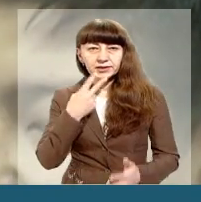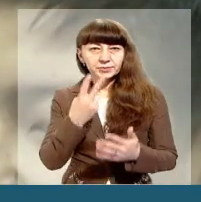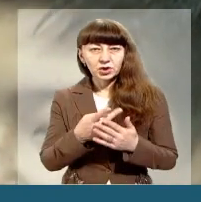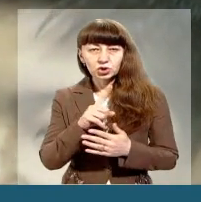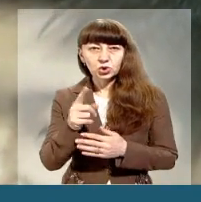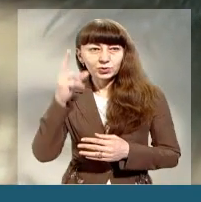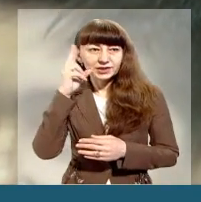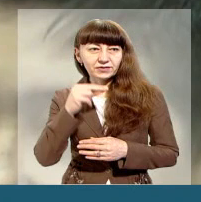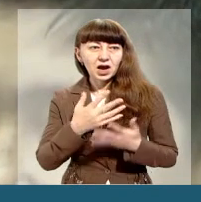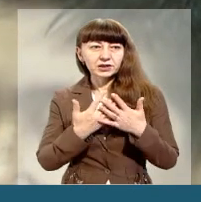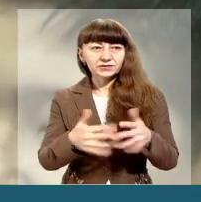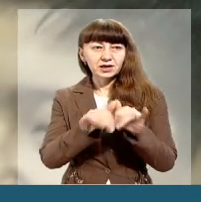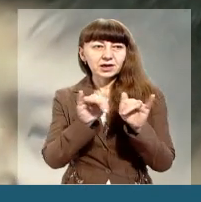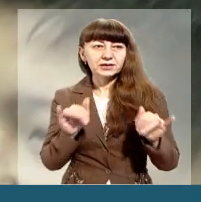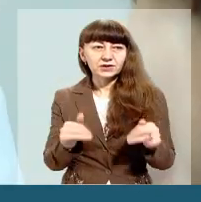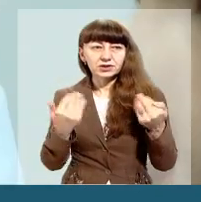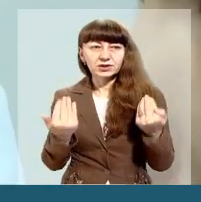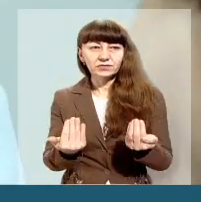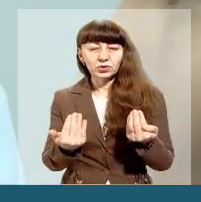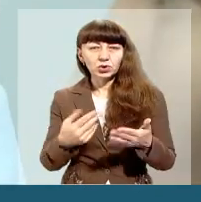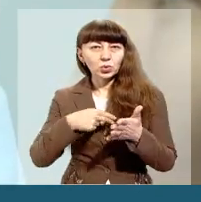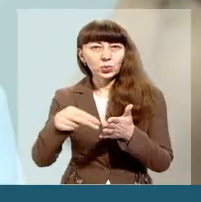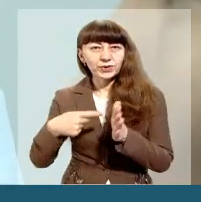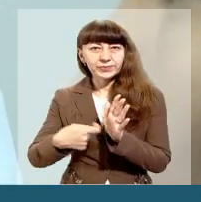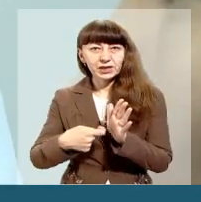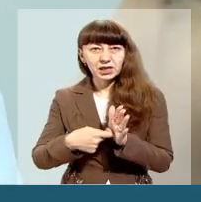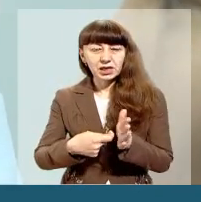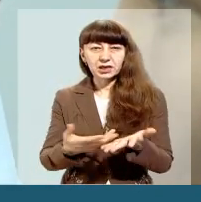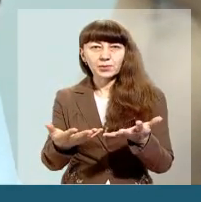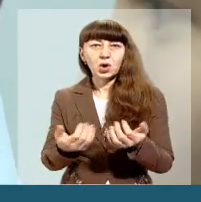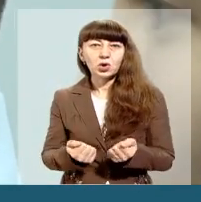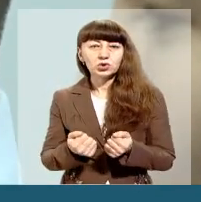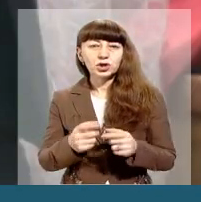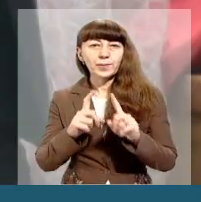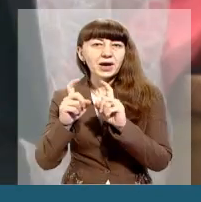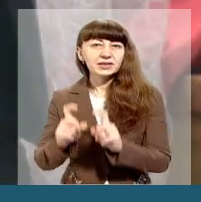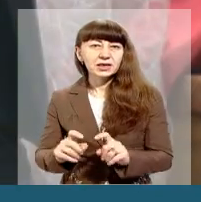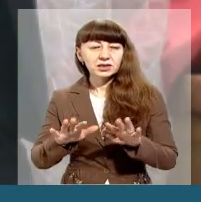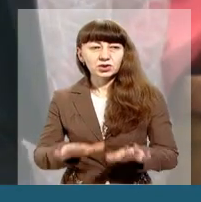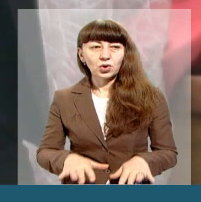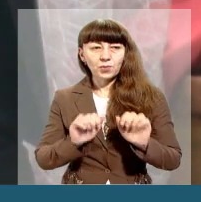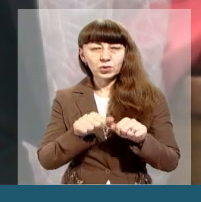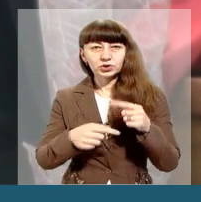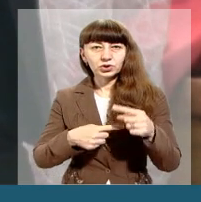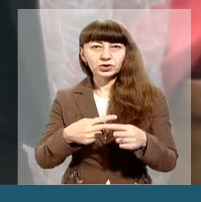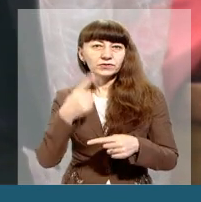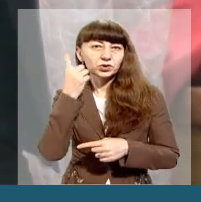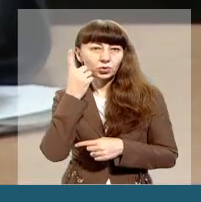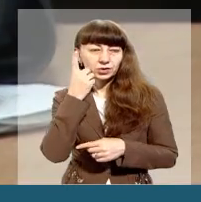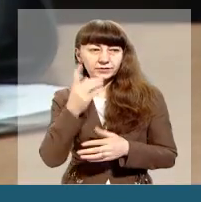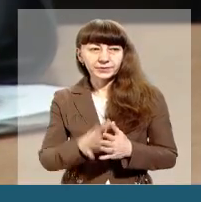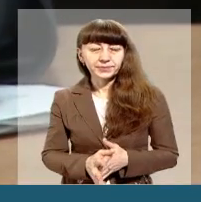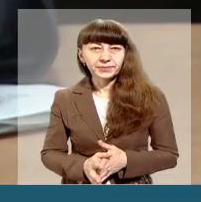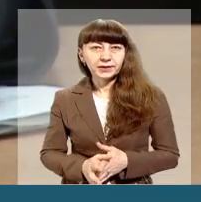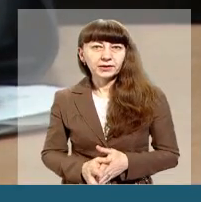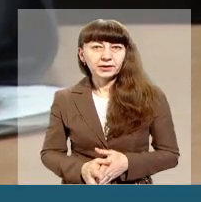что цифровизация активно набирает обороты, сегодня купить билет и получить посадочный талон можно прямо в смартфоне. Такие профессии проводник и